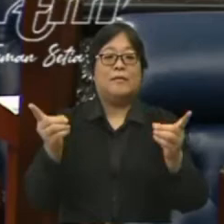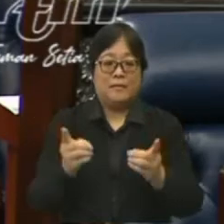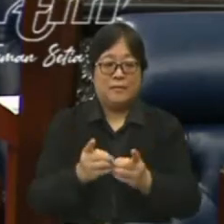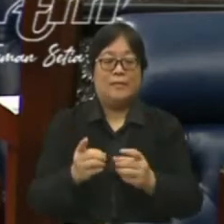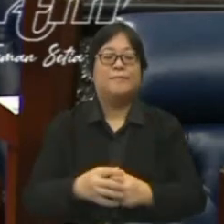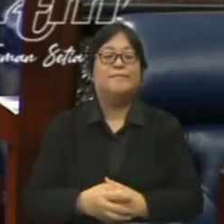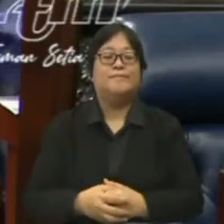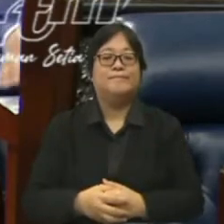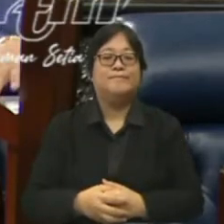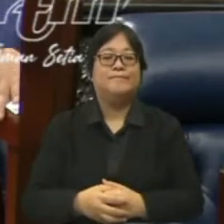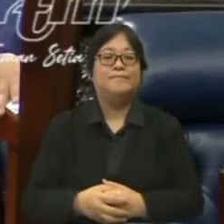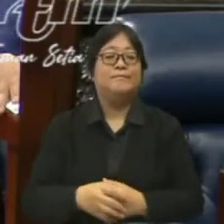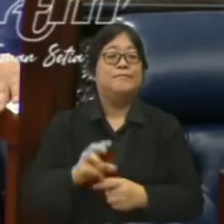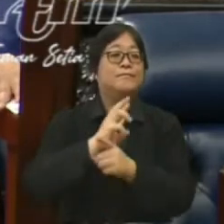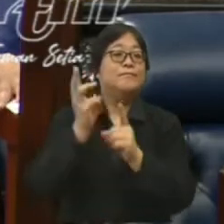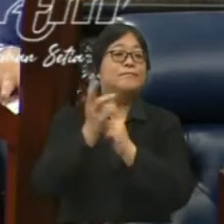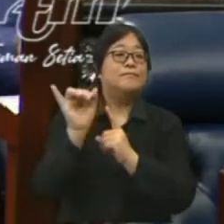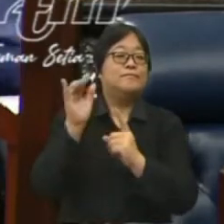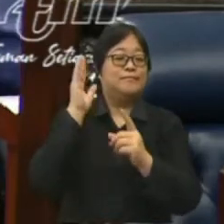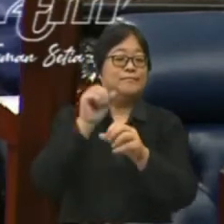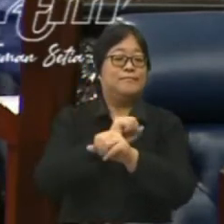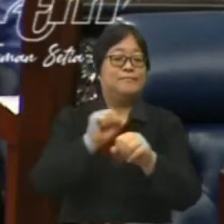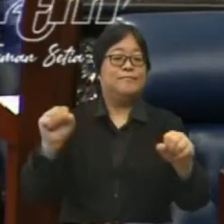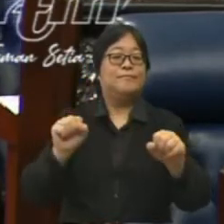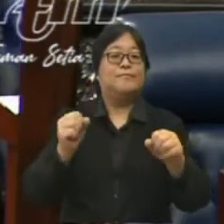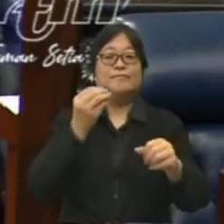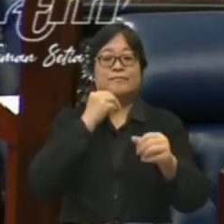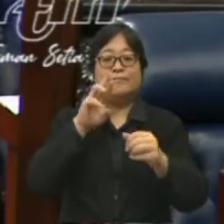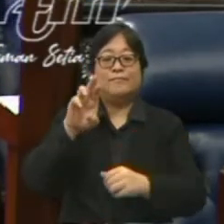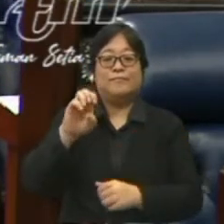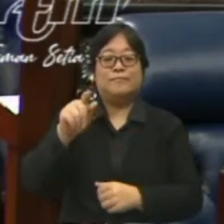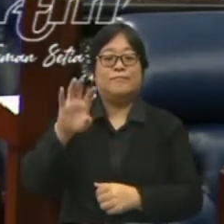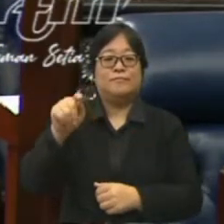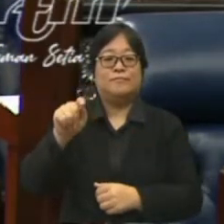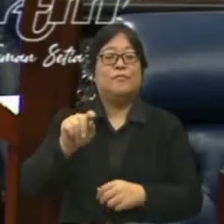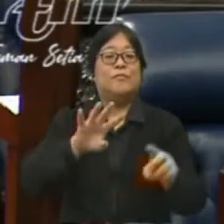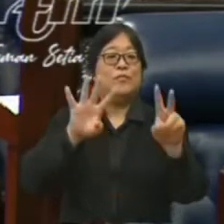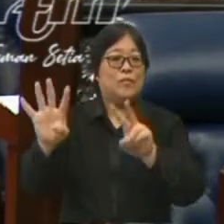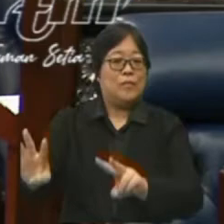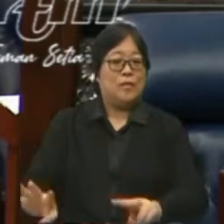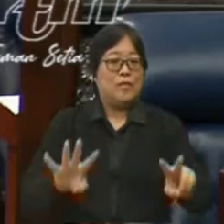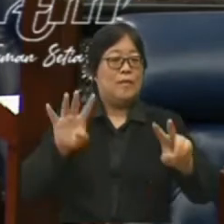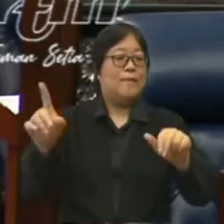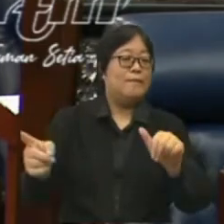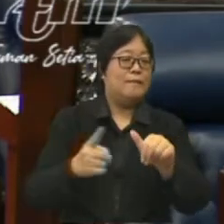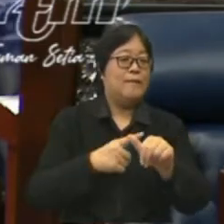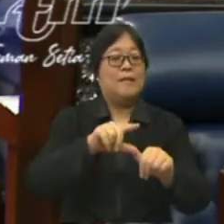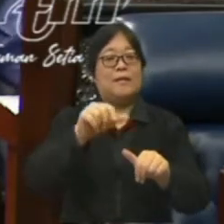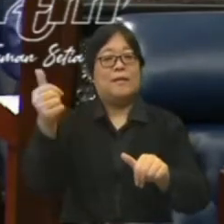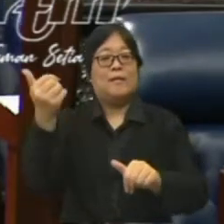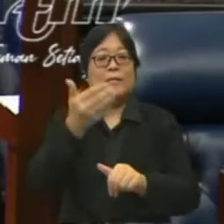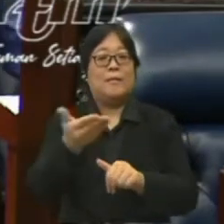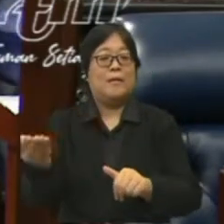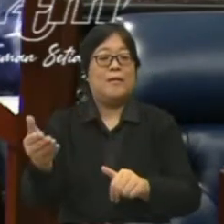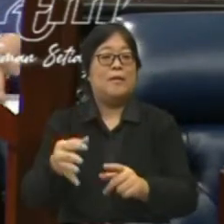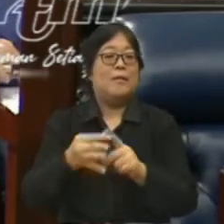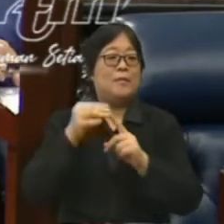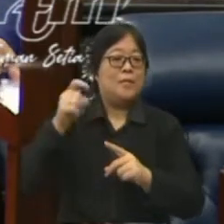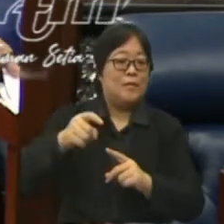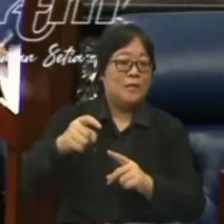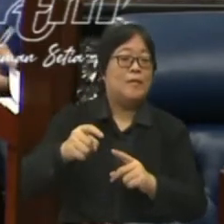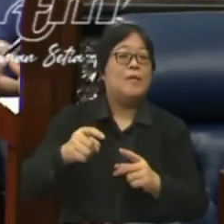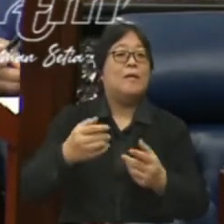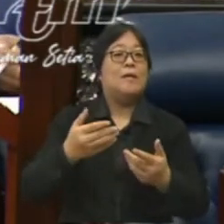berkenaan JKM juga akan menyedihkan makanan record dalam tempo 24 jam pertama dan lain-lain barengan keperluan khas